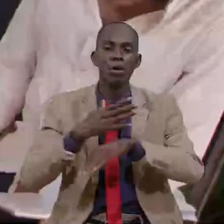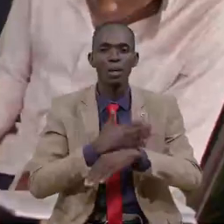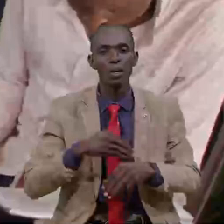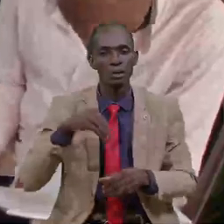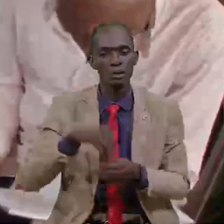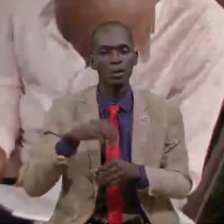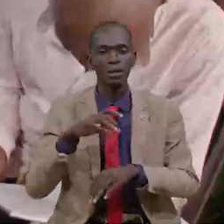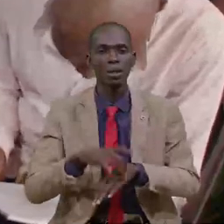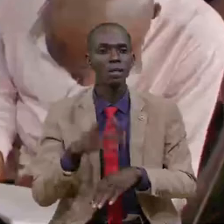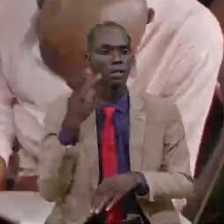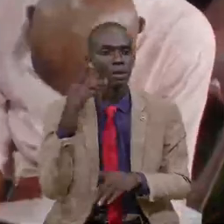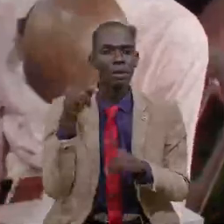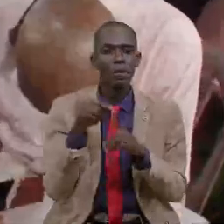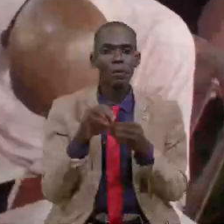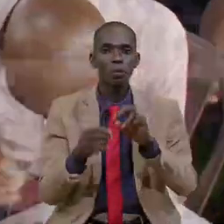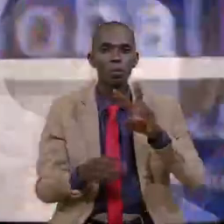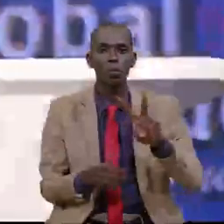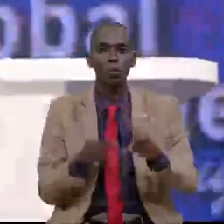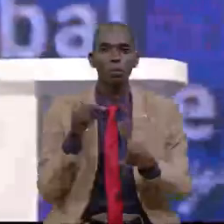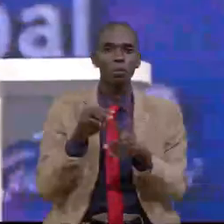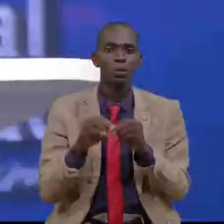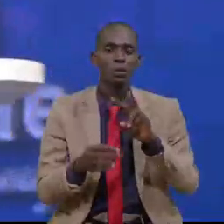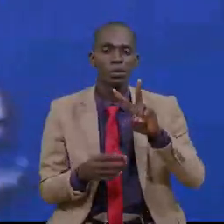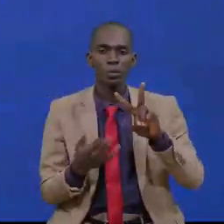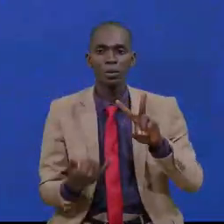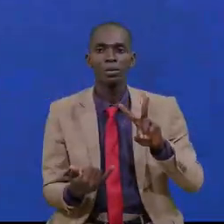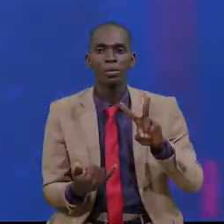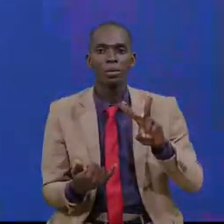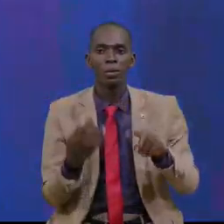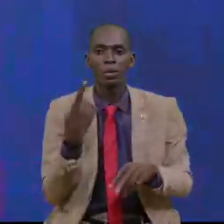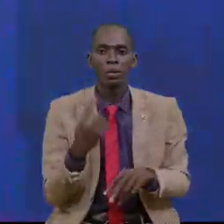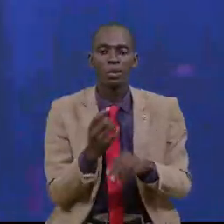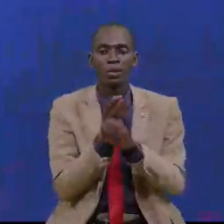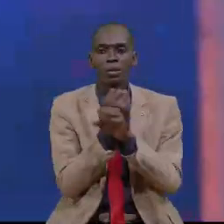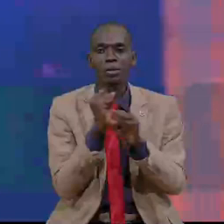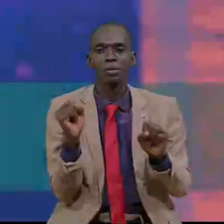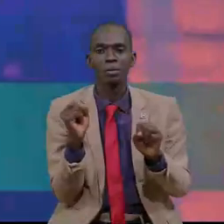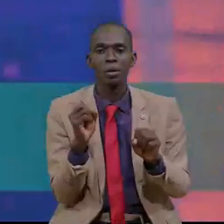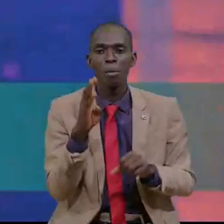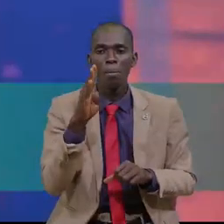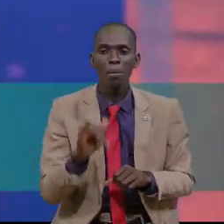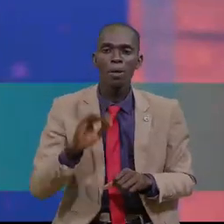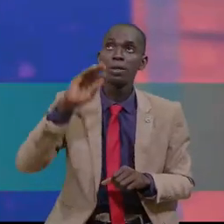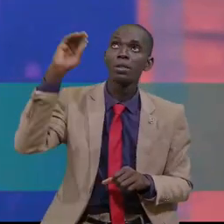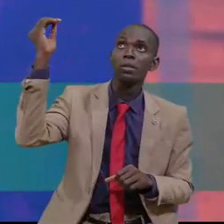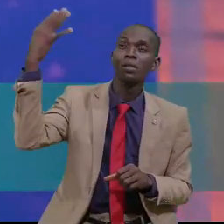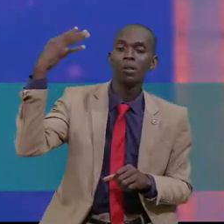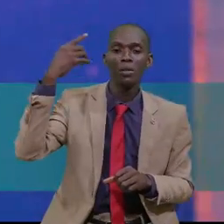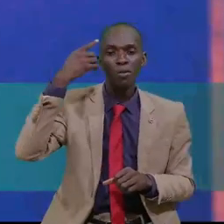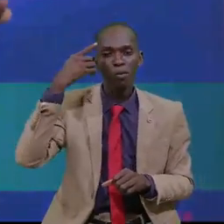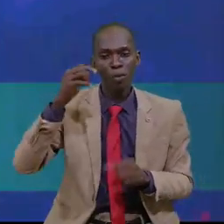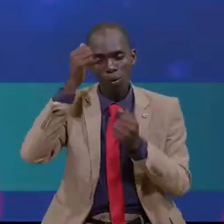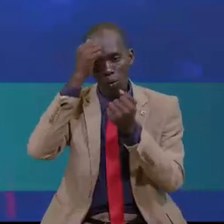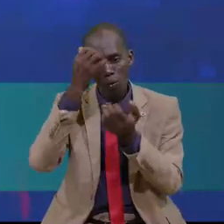terre. Deuxième point maintenant. Deuxième point, le salut par la grâce pour